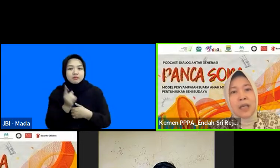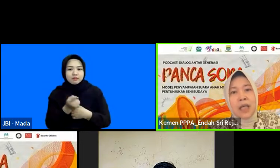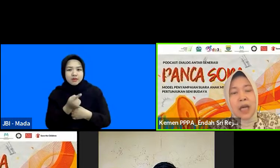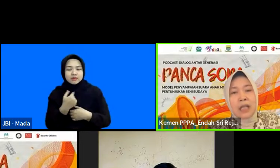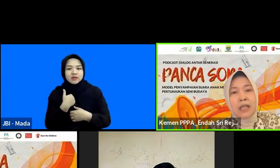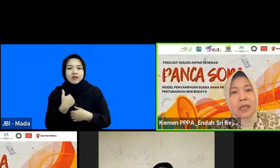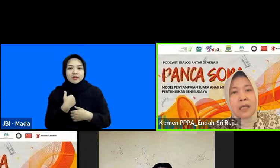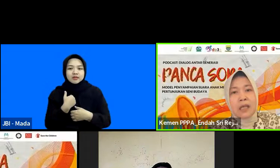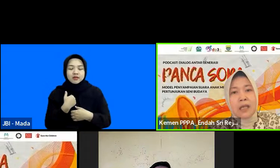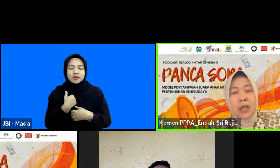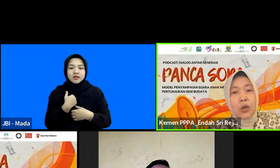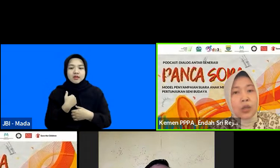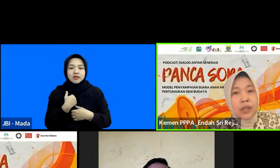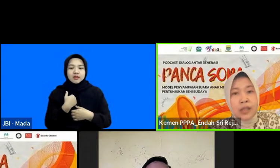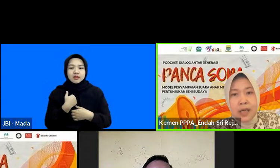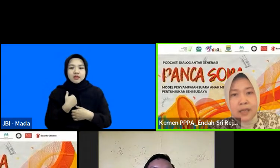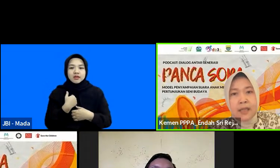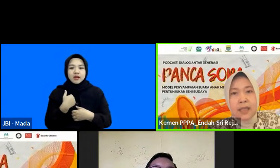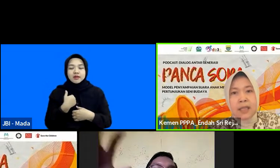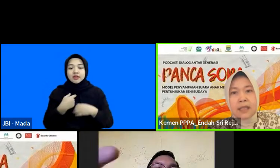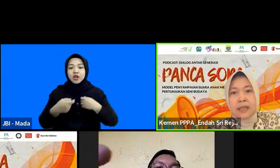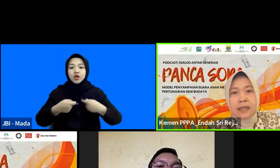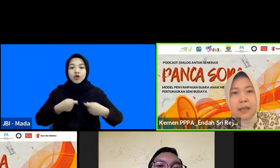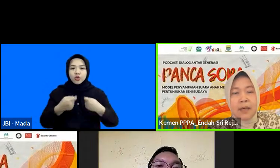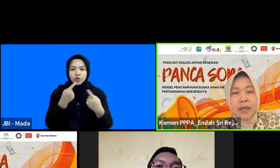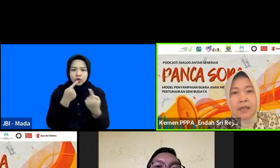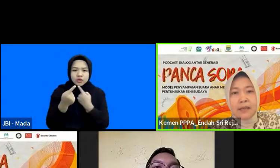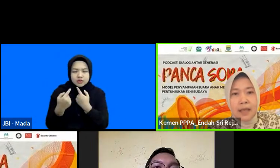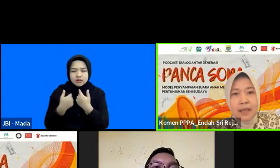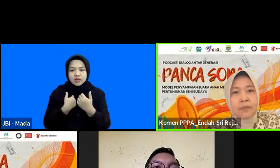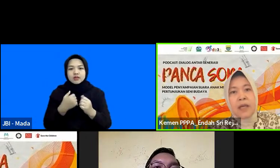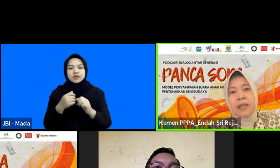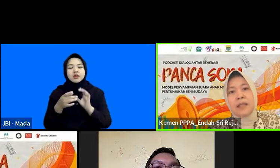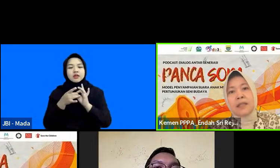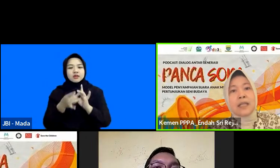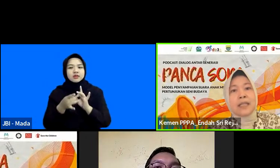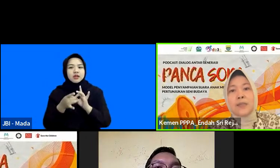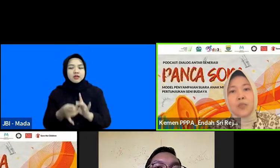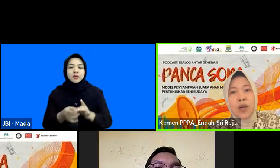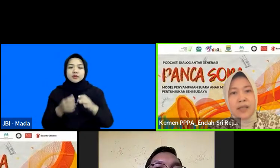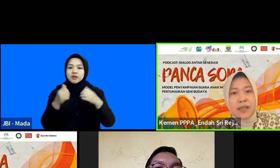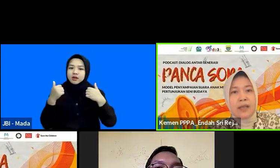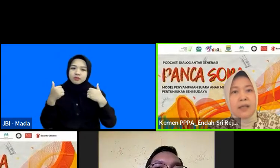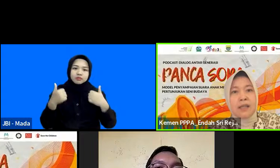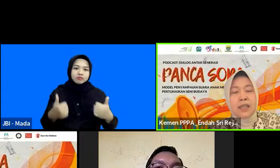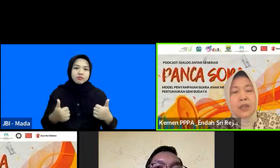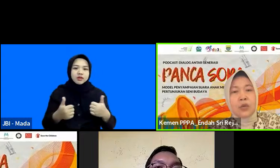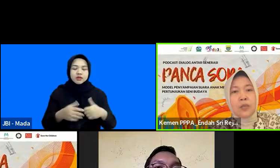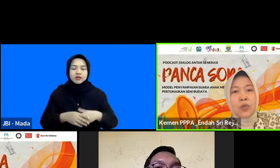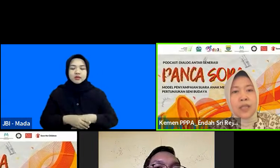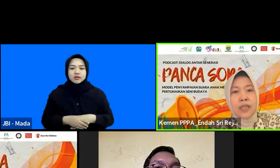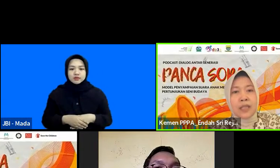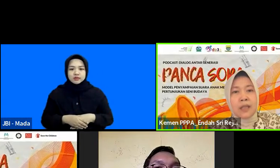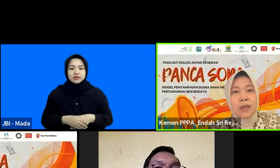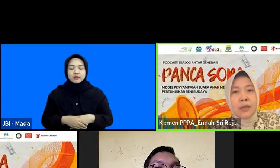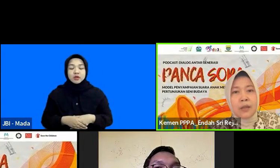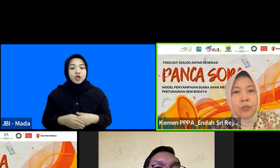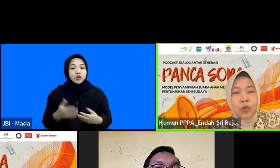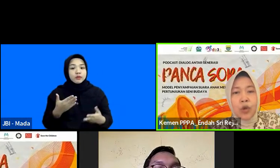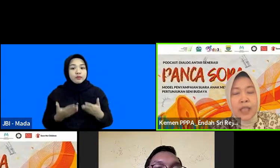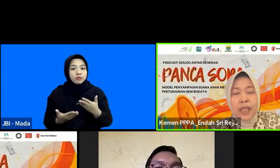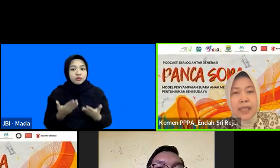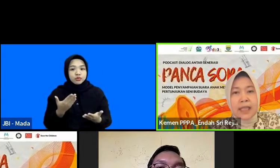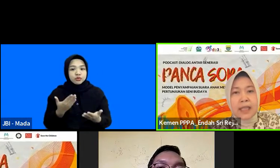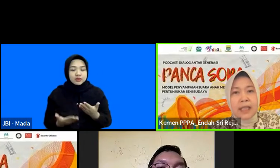di belakangnya, ada koordinasi dan kerjasama yang sangat baik dari semuanya gitu, dan mungkin